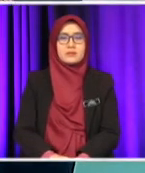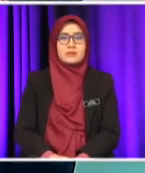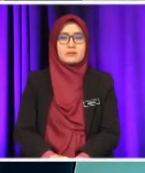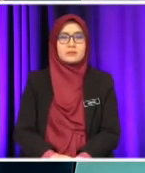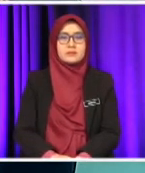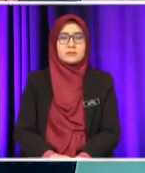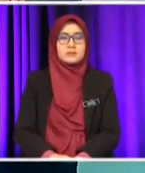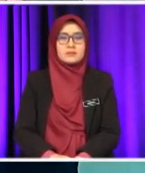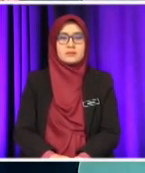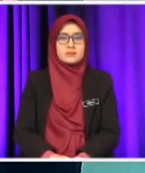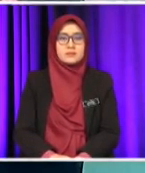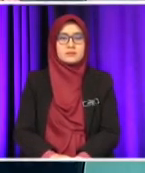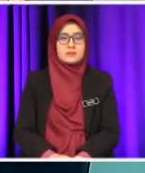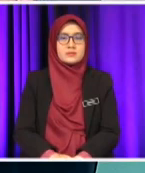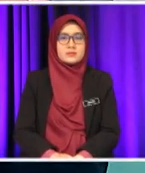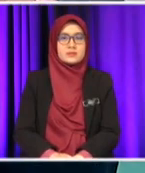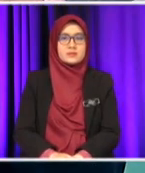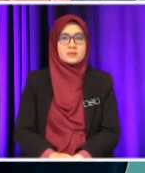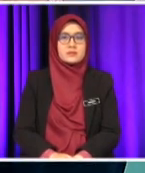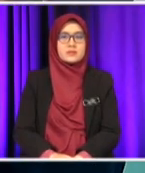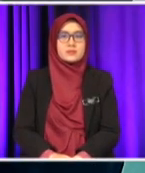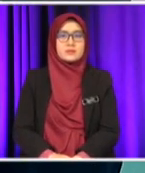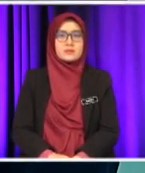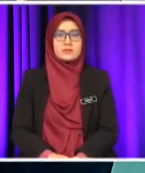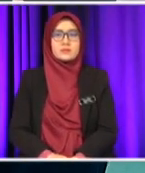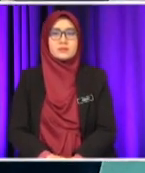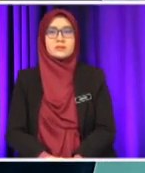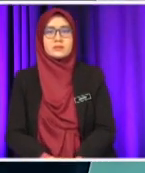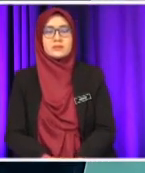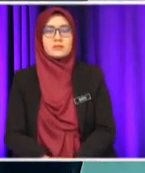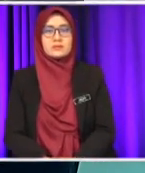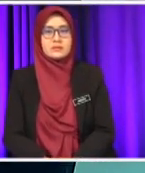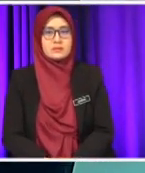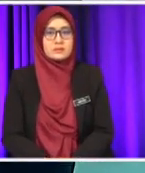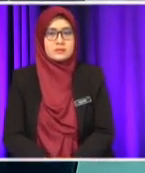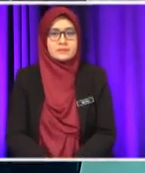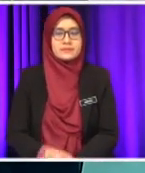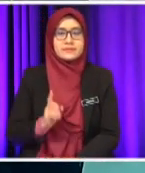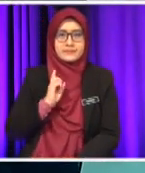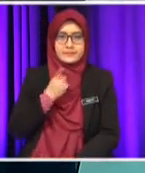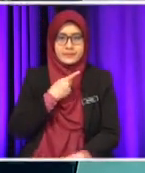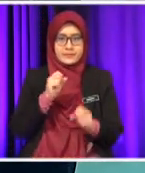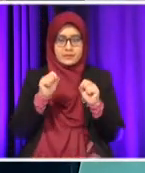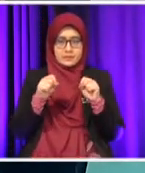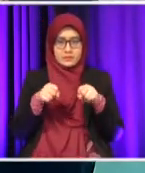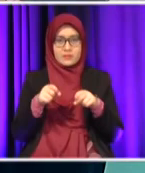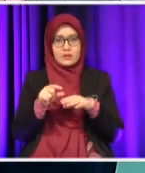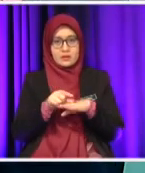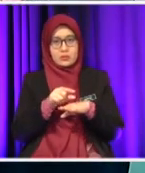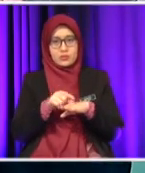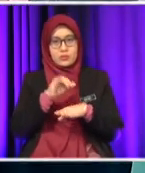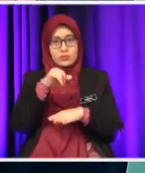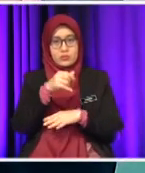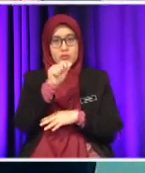kita boleh gunakan jari kita untuk mengurangkan kada pencahayaan kepada tumbuhan